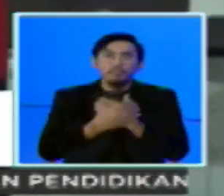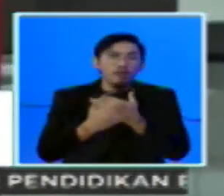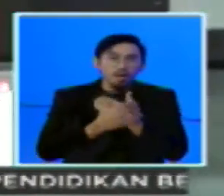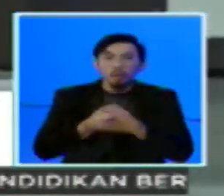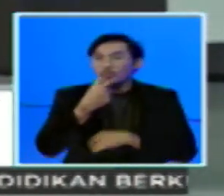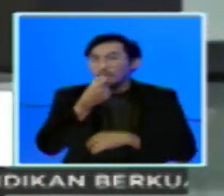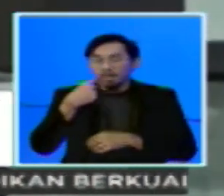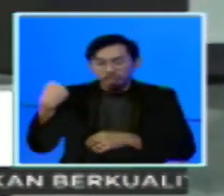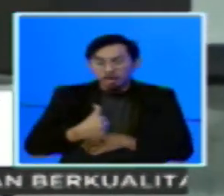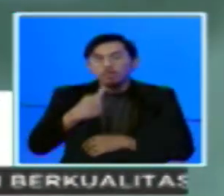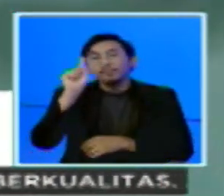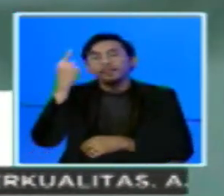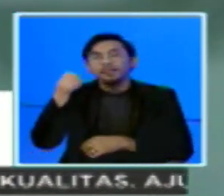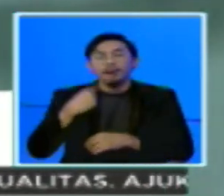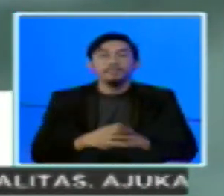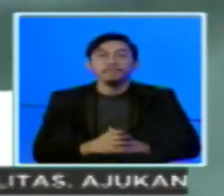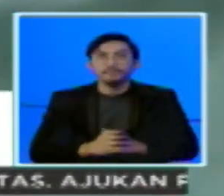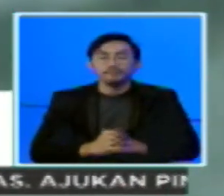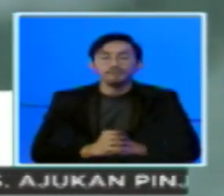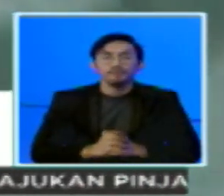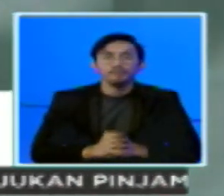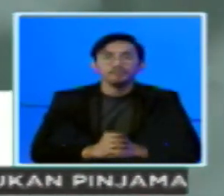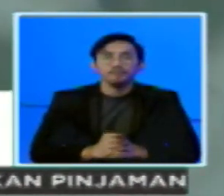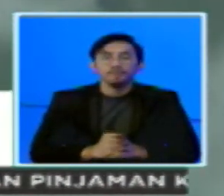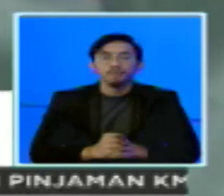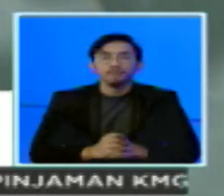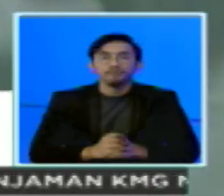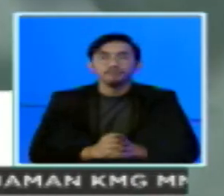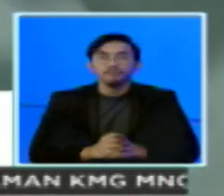pengobatan ditanggung pemerintah. Iya, Bu. Kuat, Bu. Harus kuat.